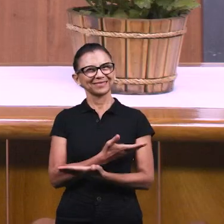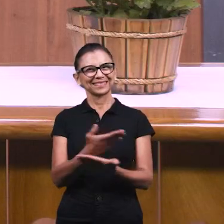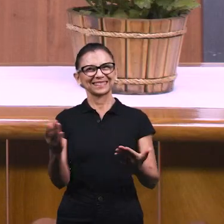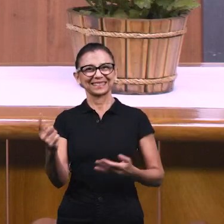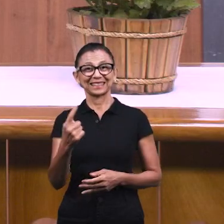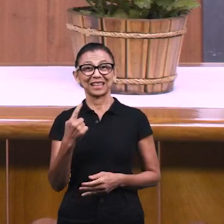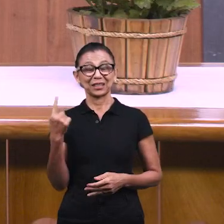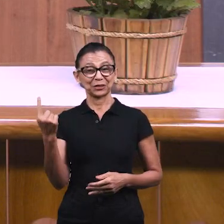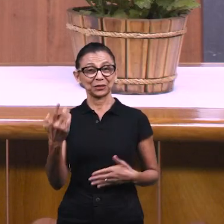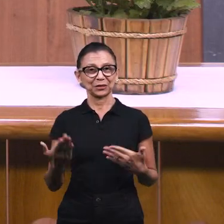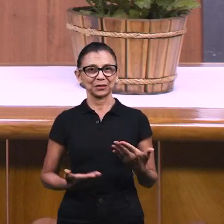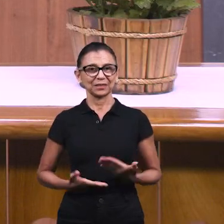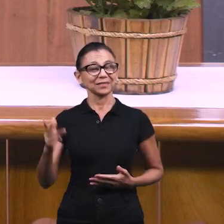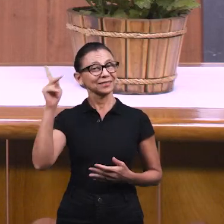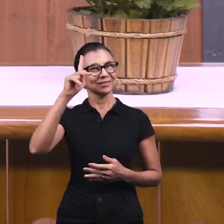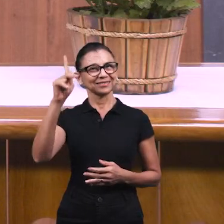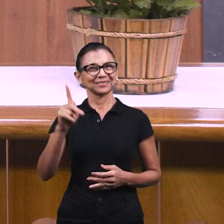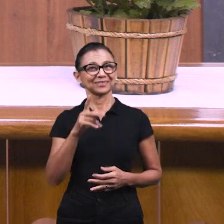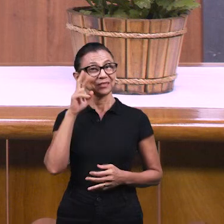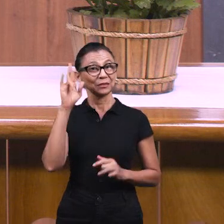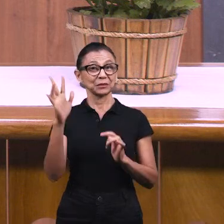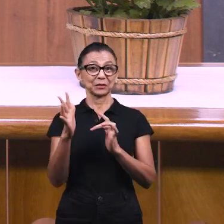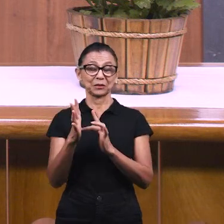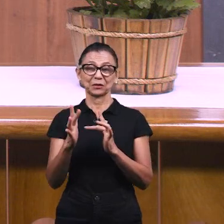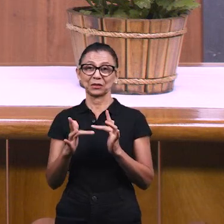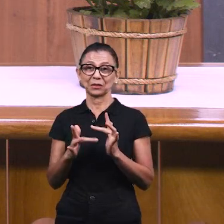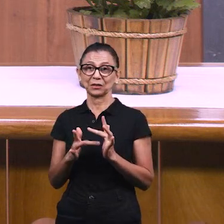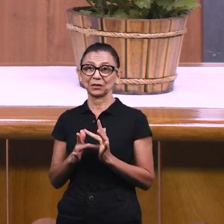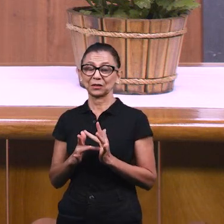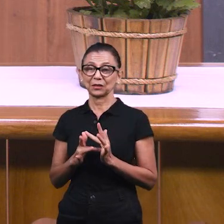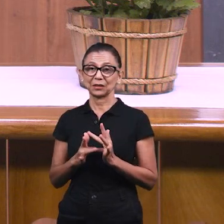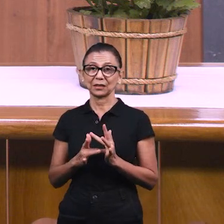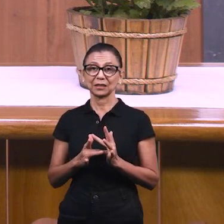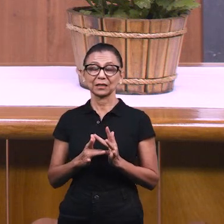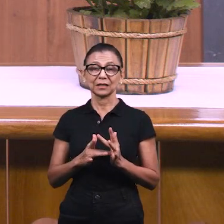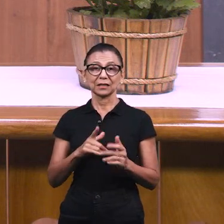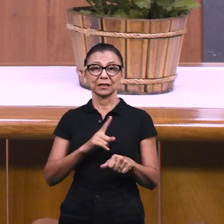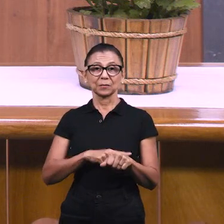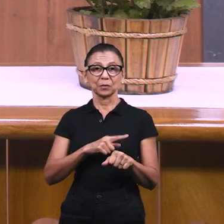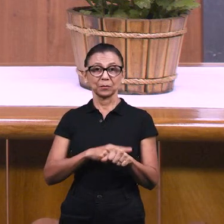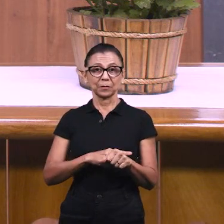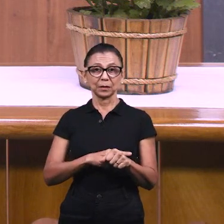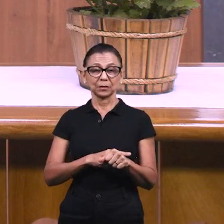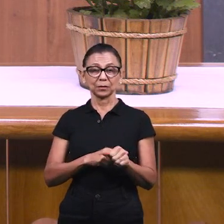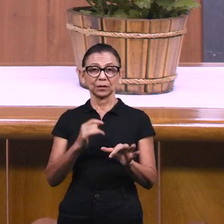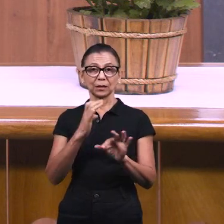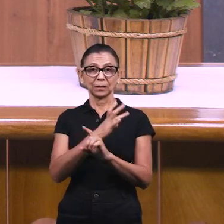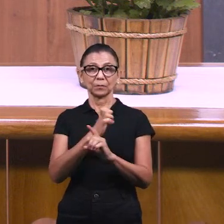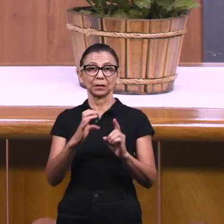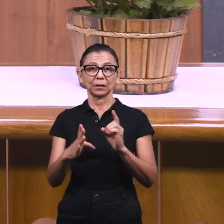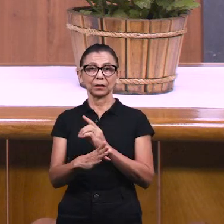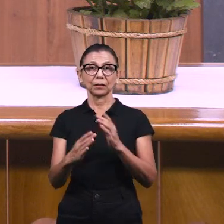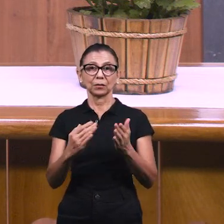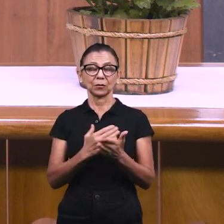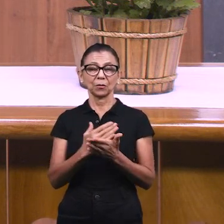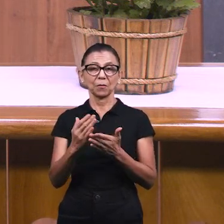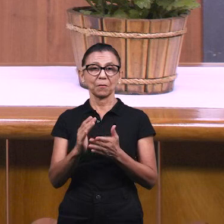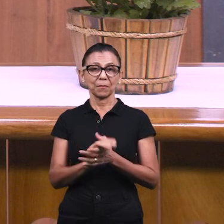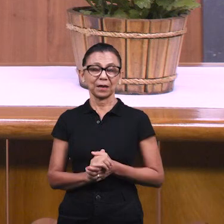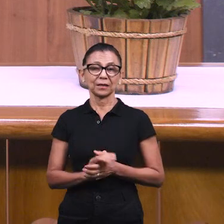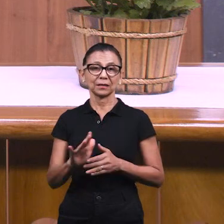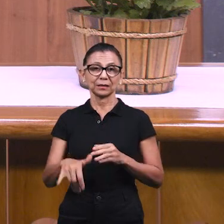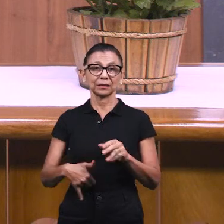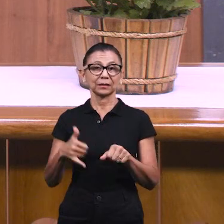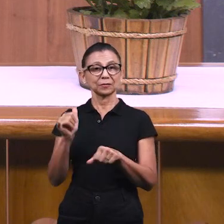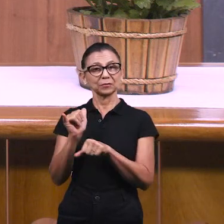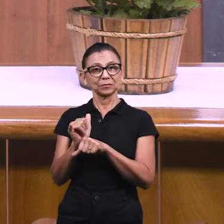Je salue à tous les frères et sœurs dans la paix du Seigneur Jésus. Nous commençons maintenant l'école biblique dominicale transmise ici dans notre